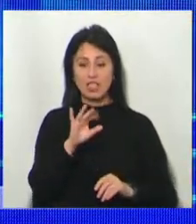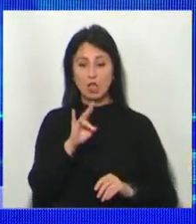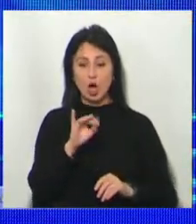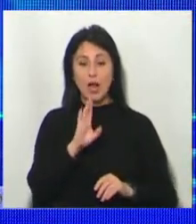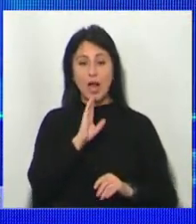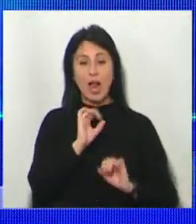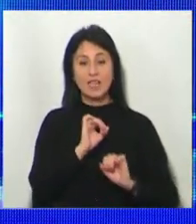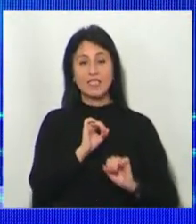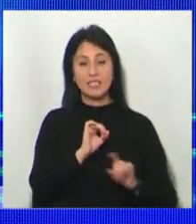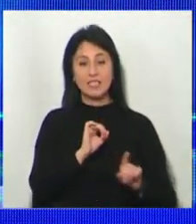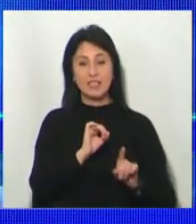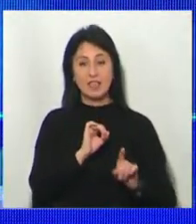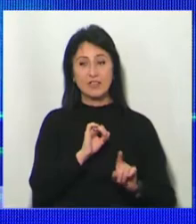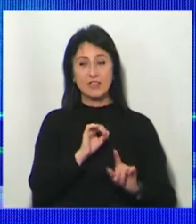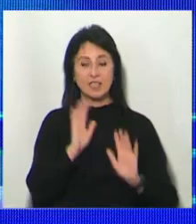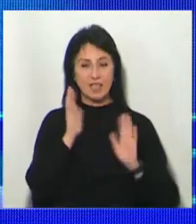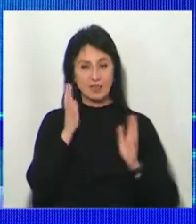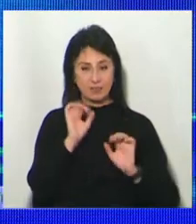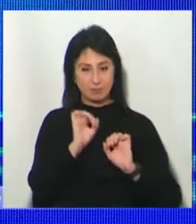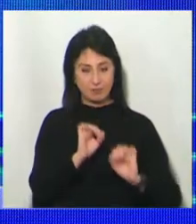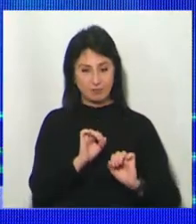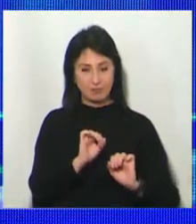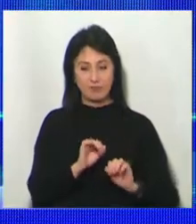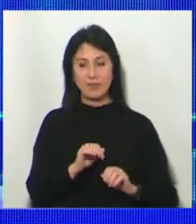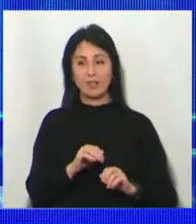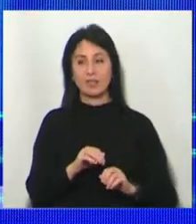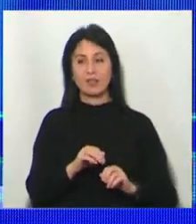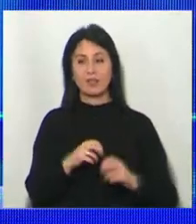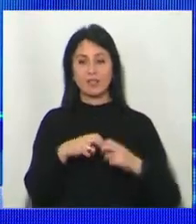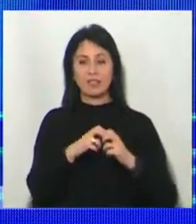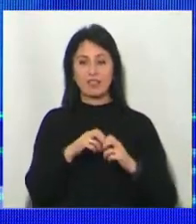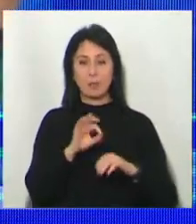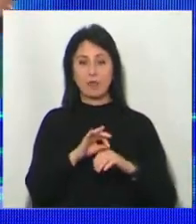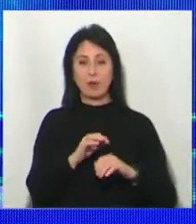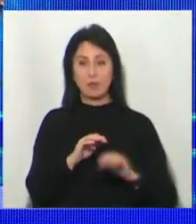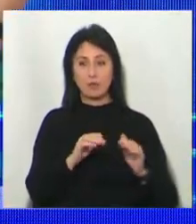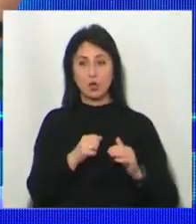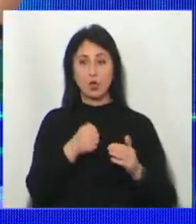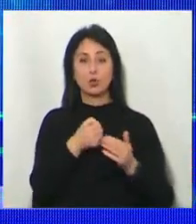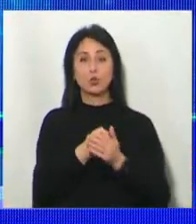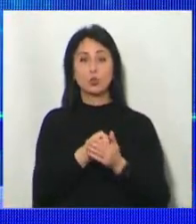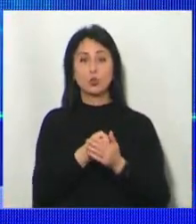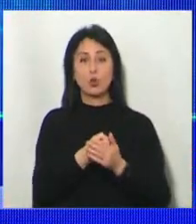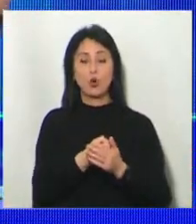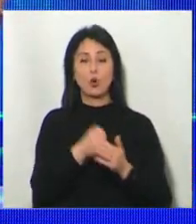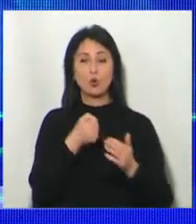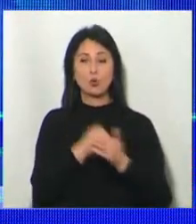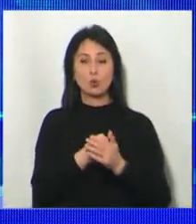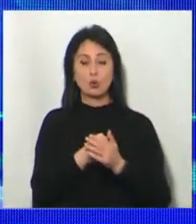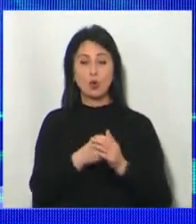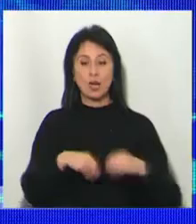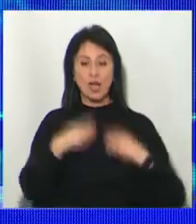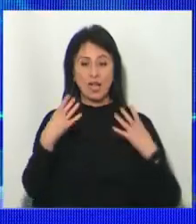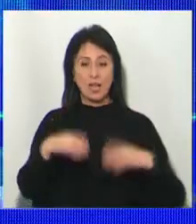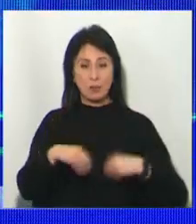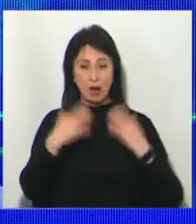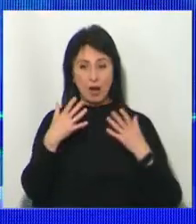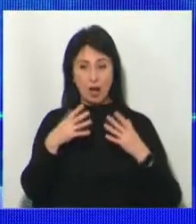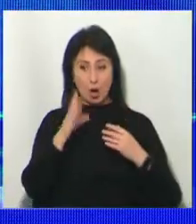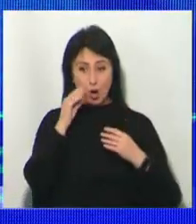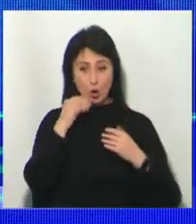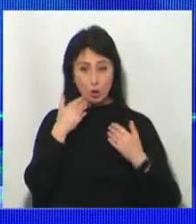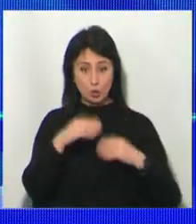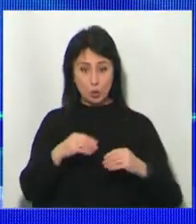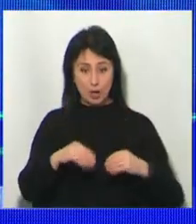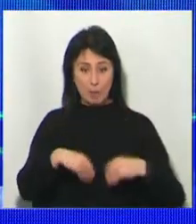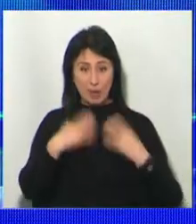იცავს ქალს სწორედ ჰიპერტენზიისგან, სახსროვანი პრობლემების განვითარებისგან, როდემდე მენოპაუზამდე, აი მენოპაუზის შემდეგ, როდესაც